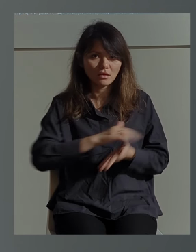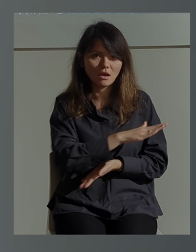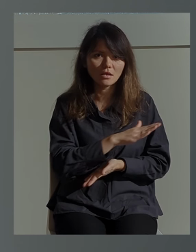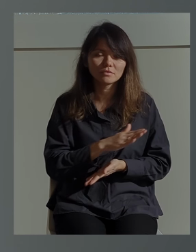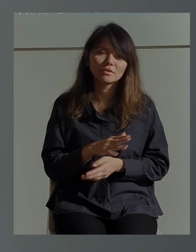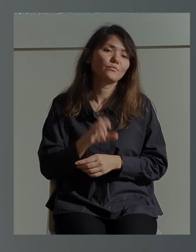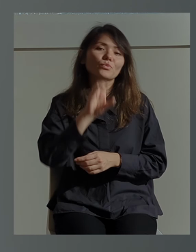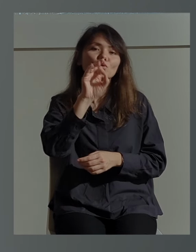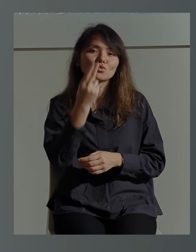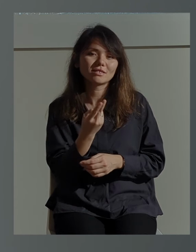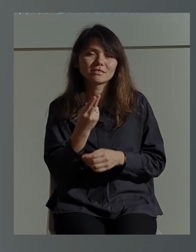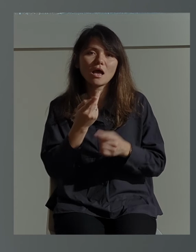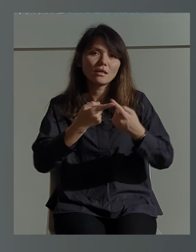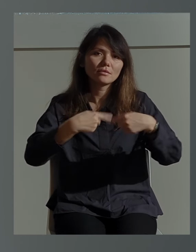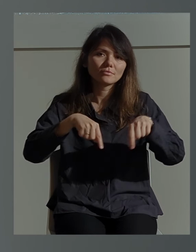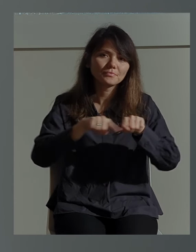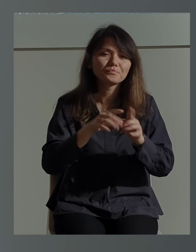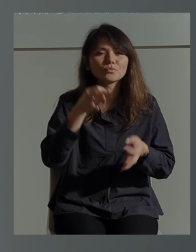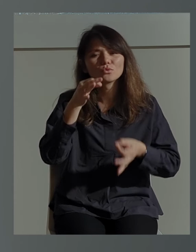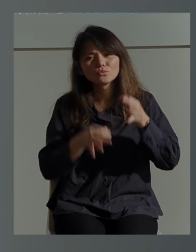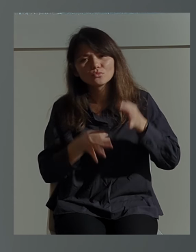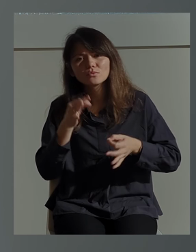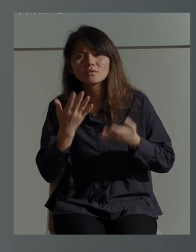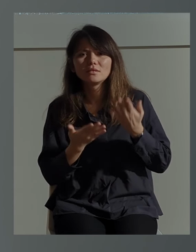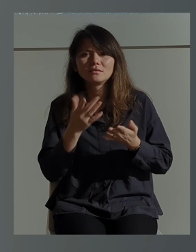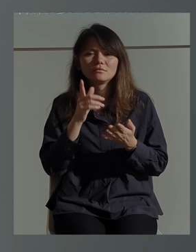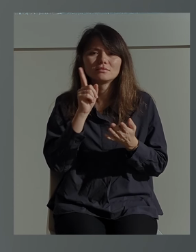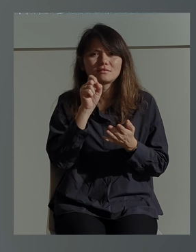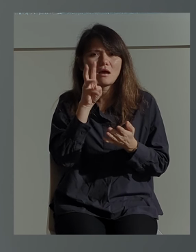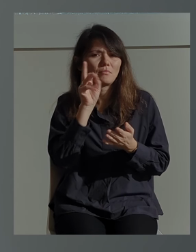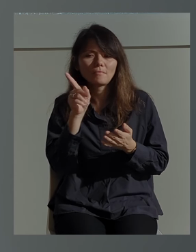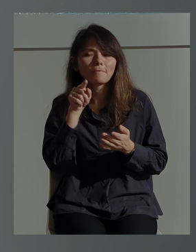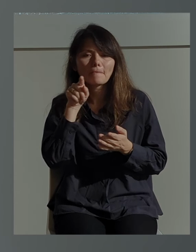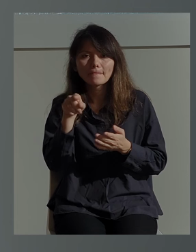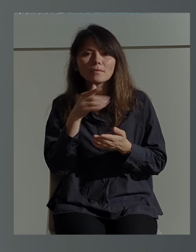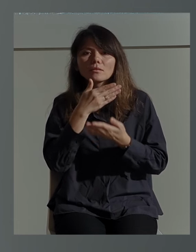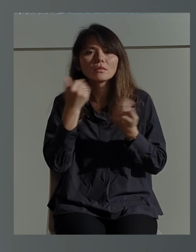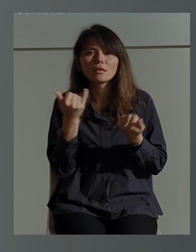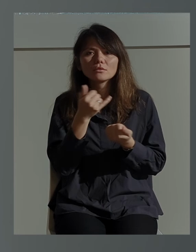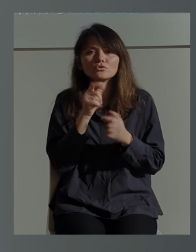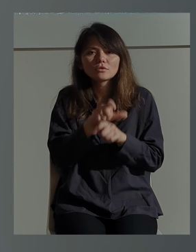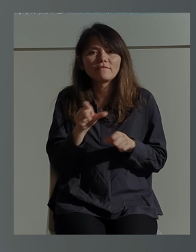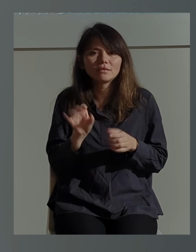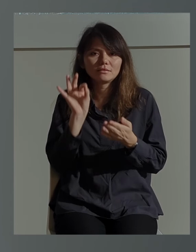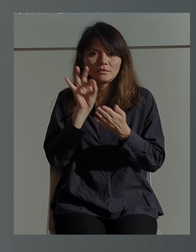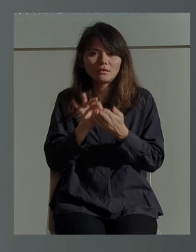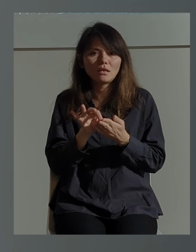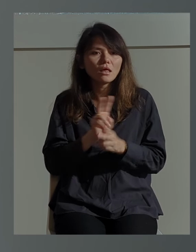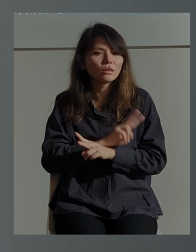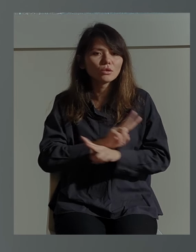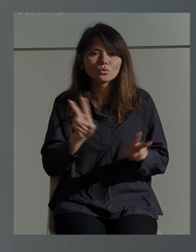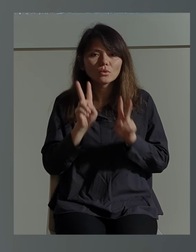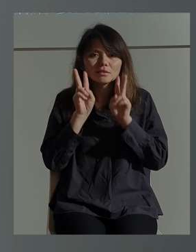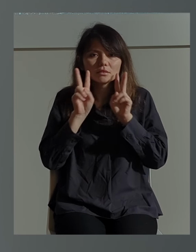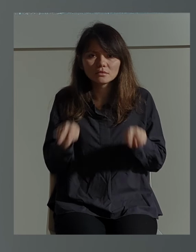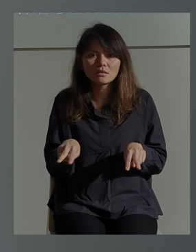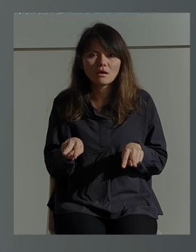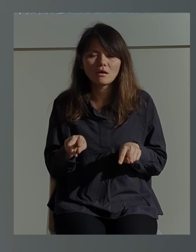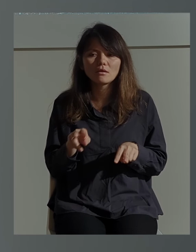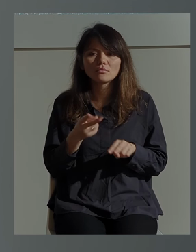институт соответственно будь то суд или замок не служит какой-то человеческой цели Никто не знает кто сконструировал